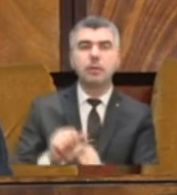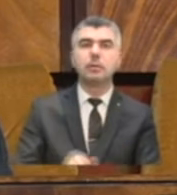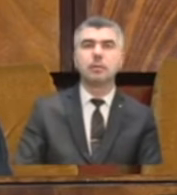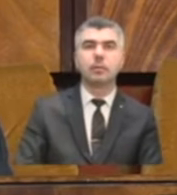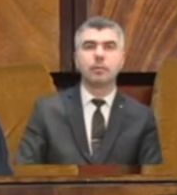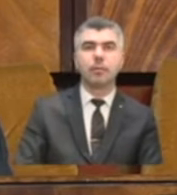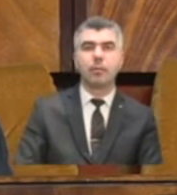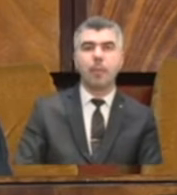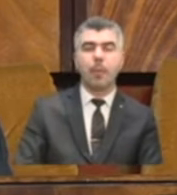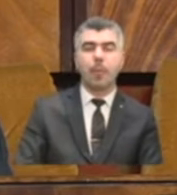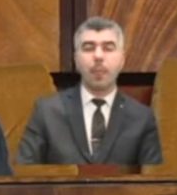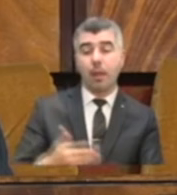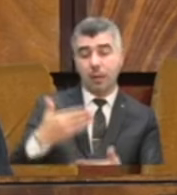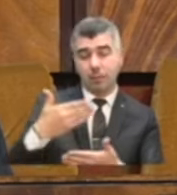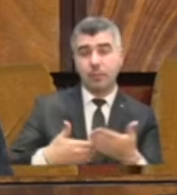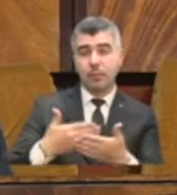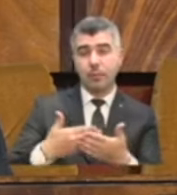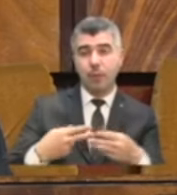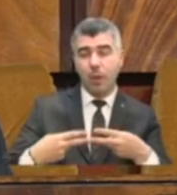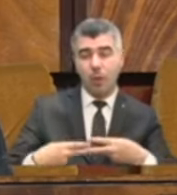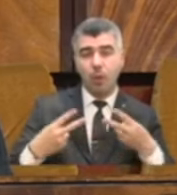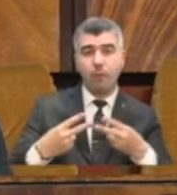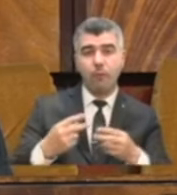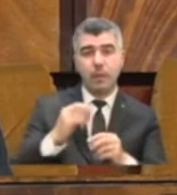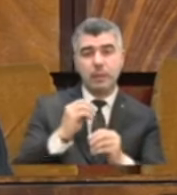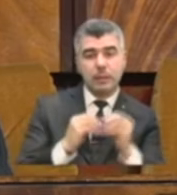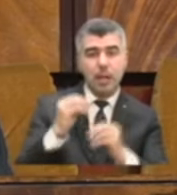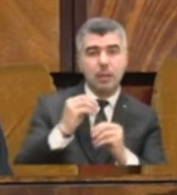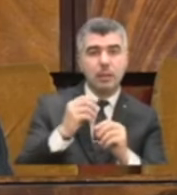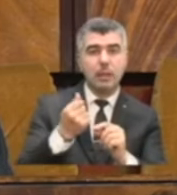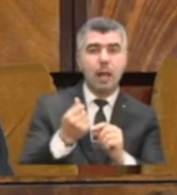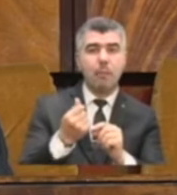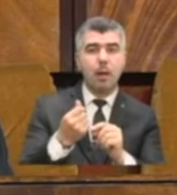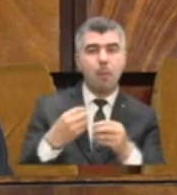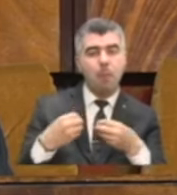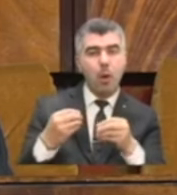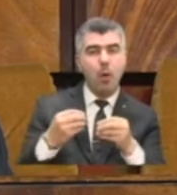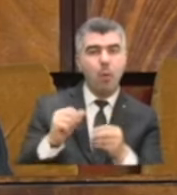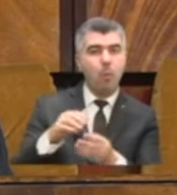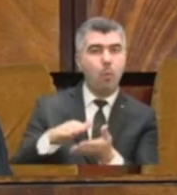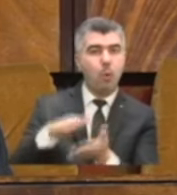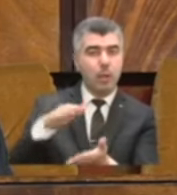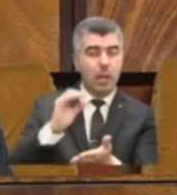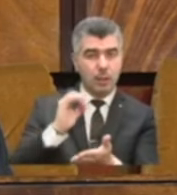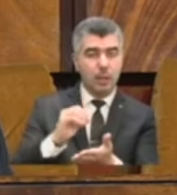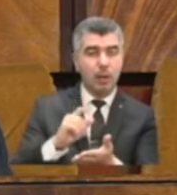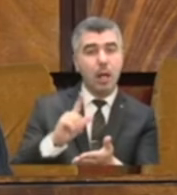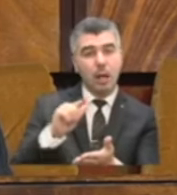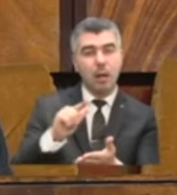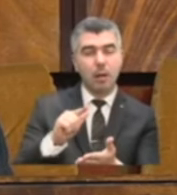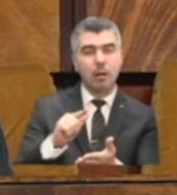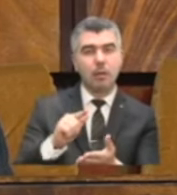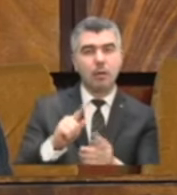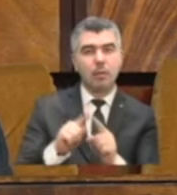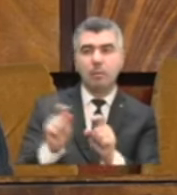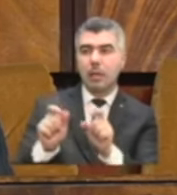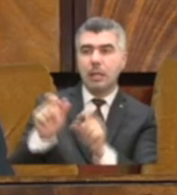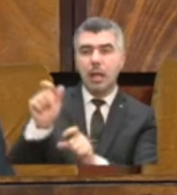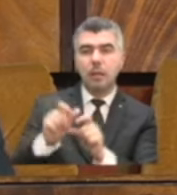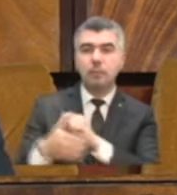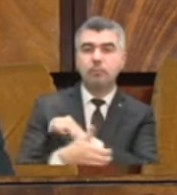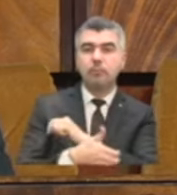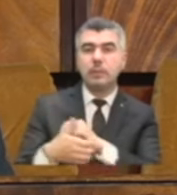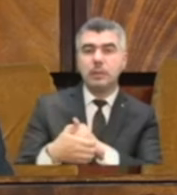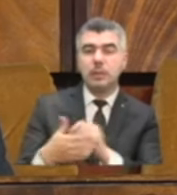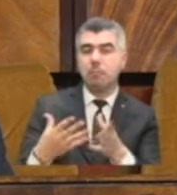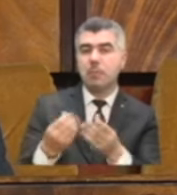هذا القرار اللي ربما عنده تأثير مباشر او عنده انعكاسات سلبية على القدرة الاشترائية للمواطن